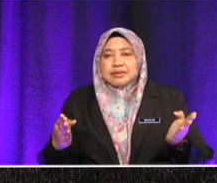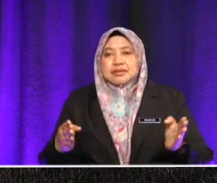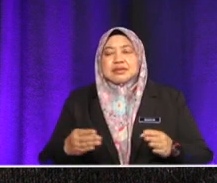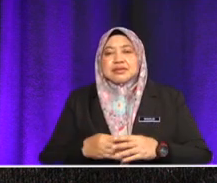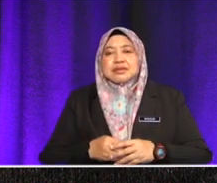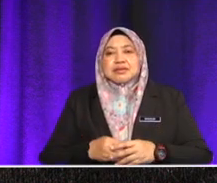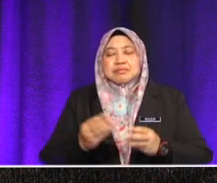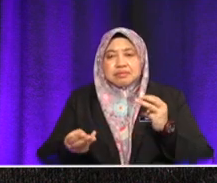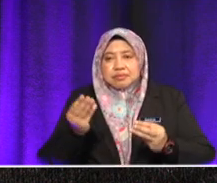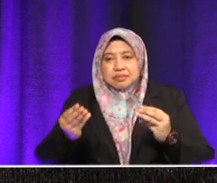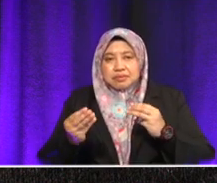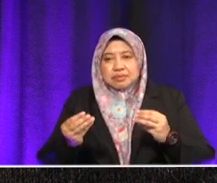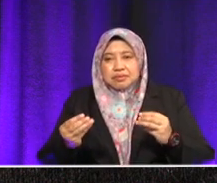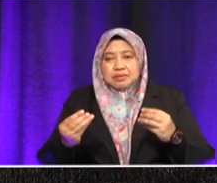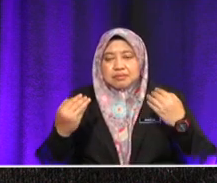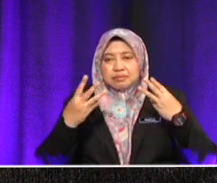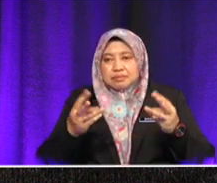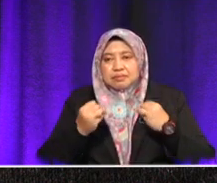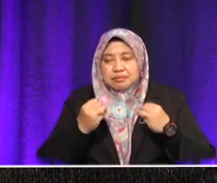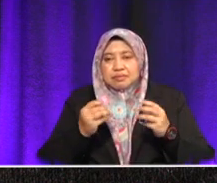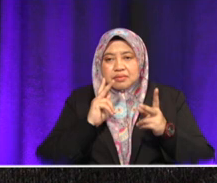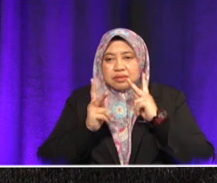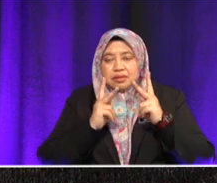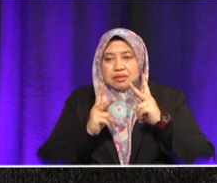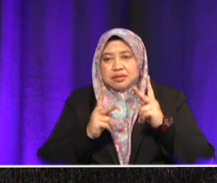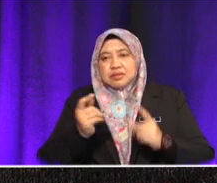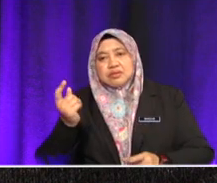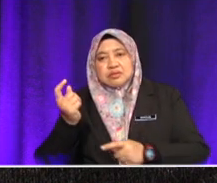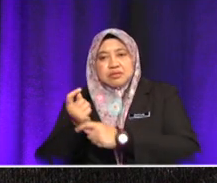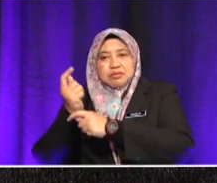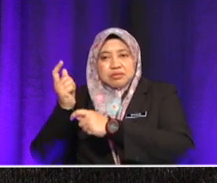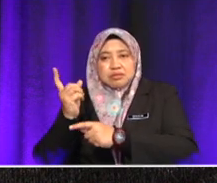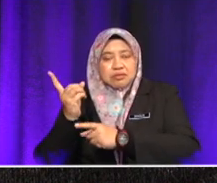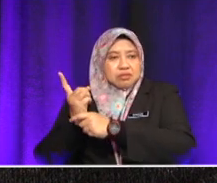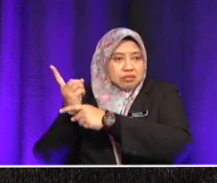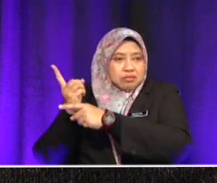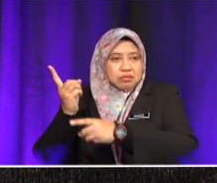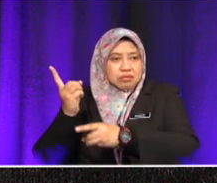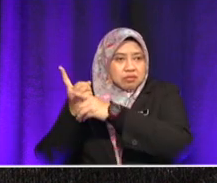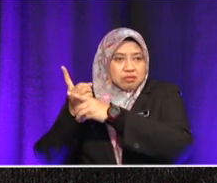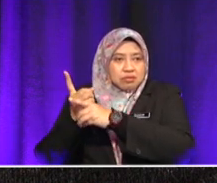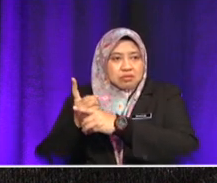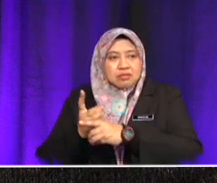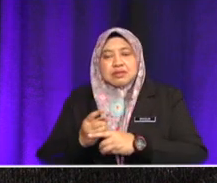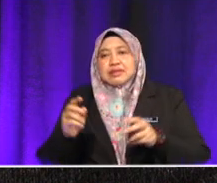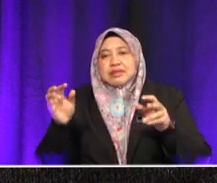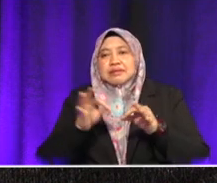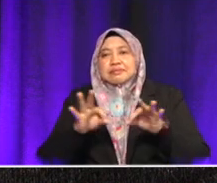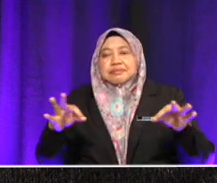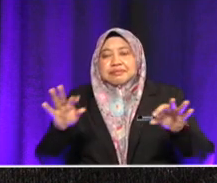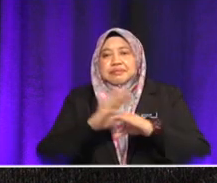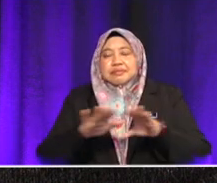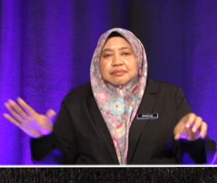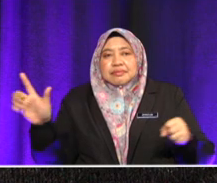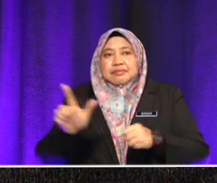Oke mungkin di nak kata antara dorongan ataupun ini sebenarnya Aya tergantung di sini ya dia